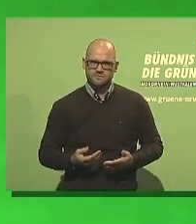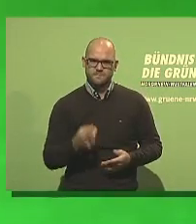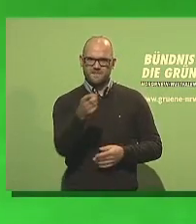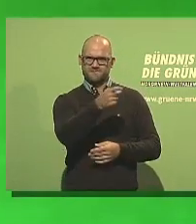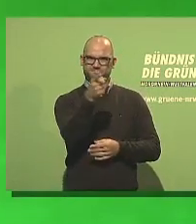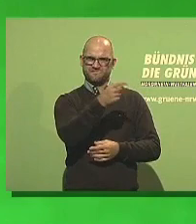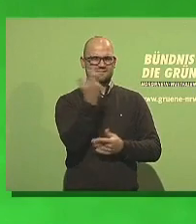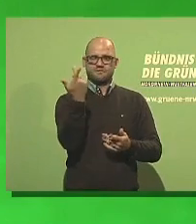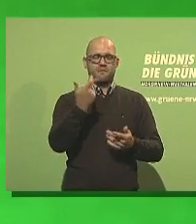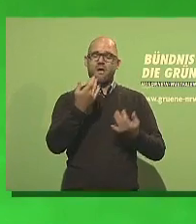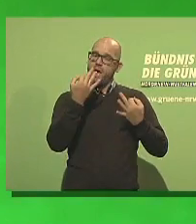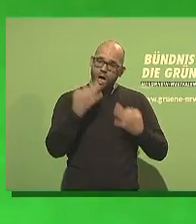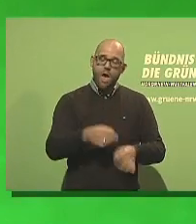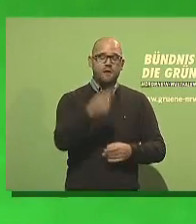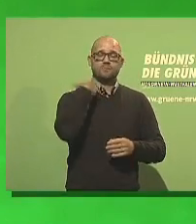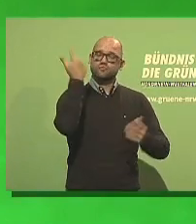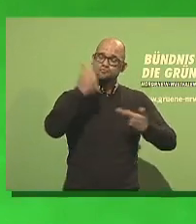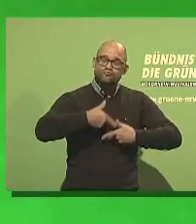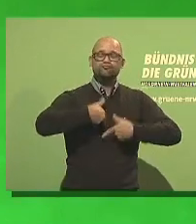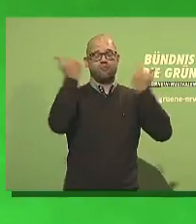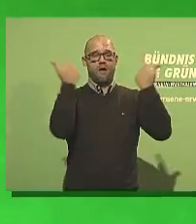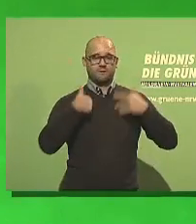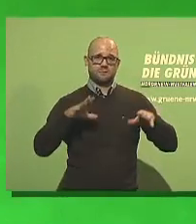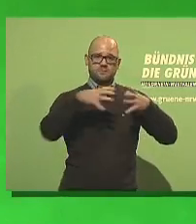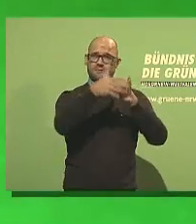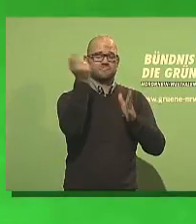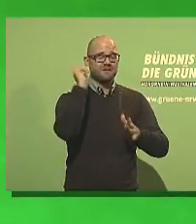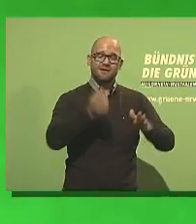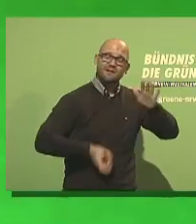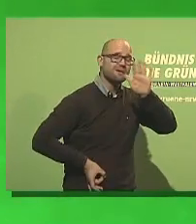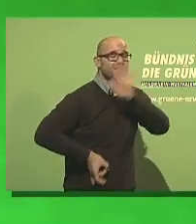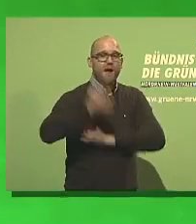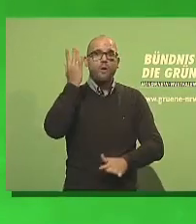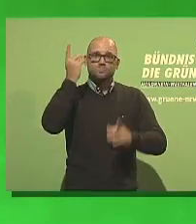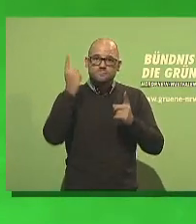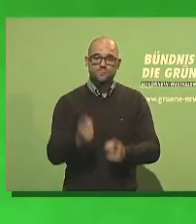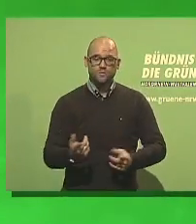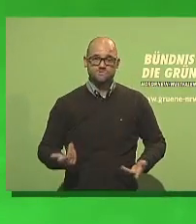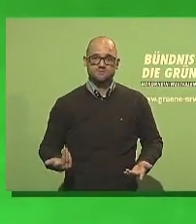getarnte Gurkentruppe so schnell wie möglich in die Wüste zu schicken.